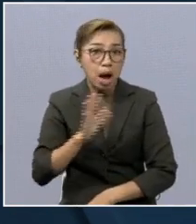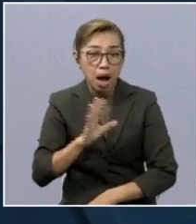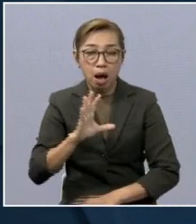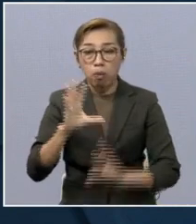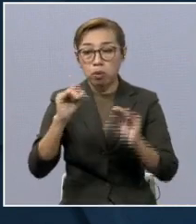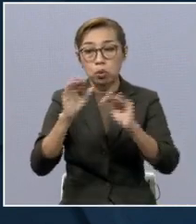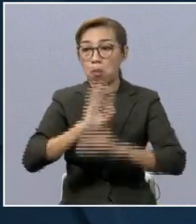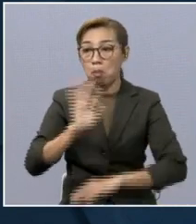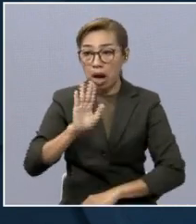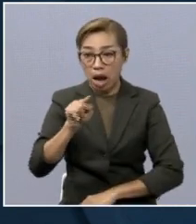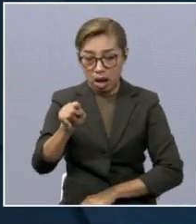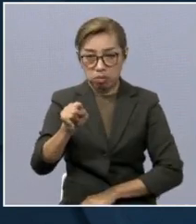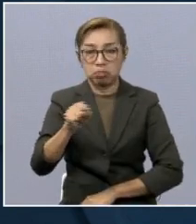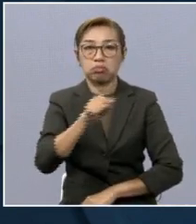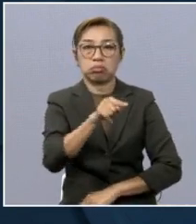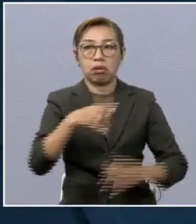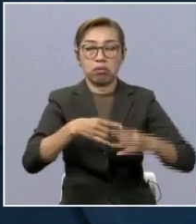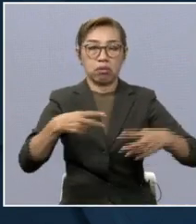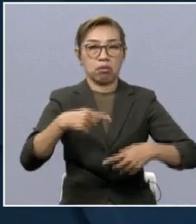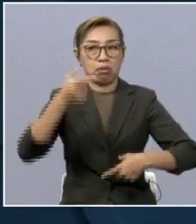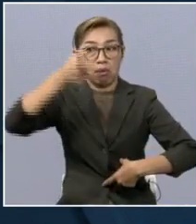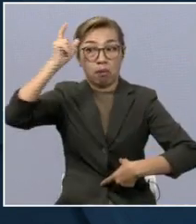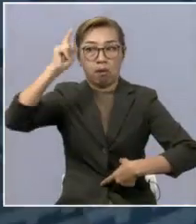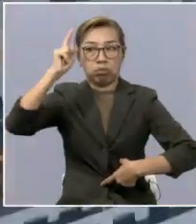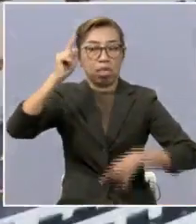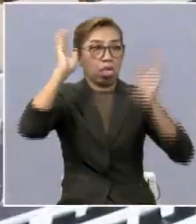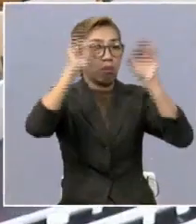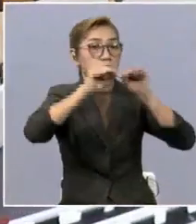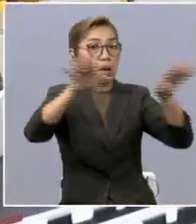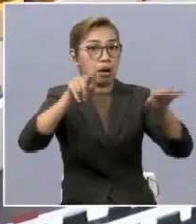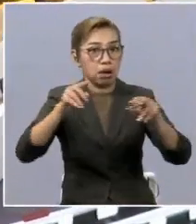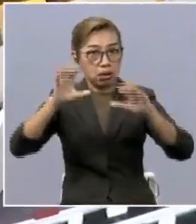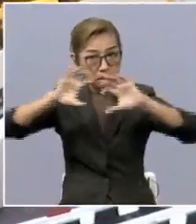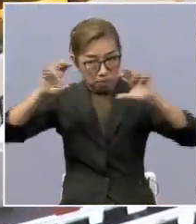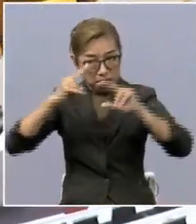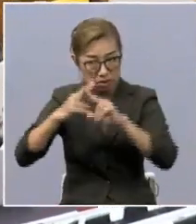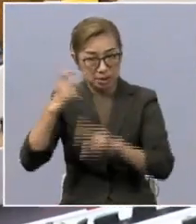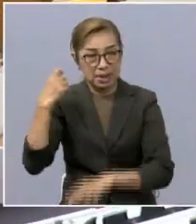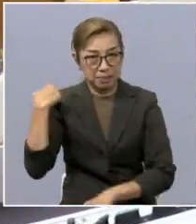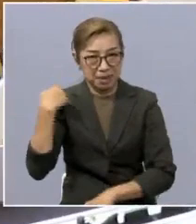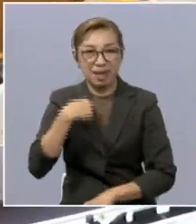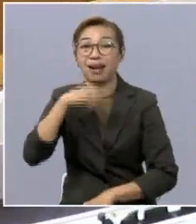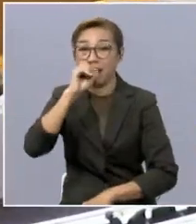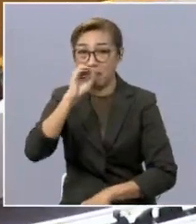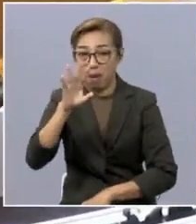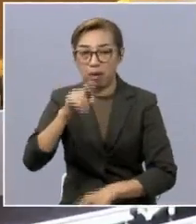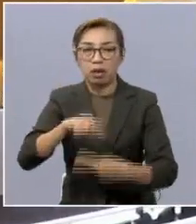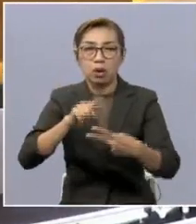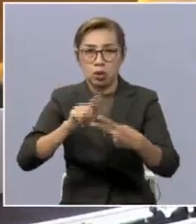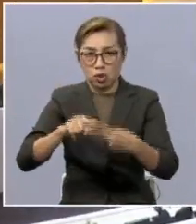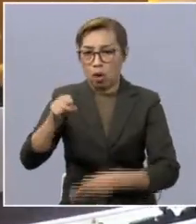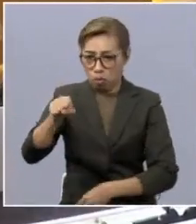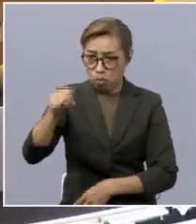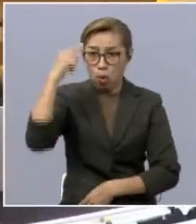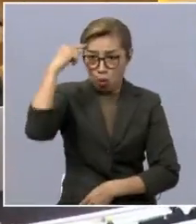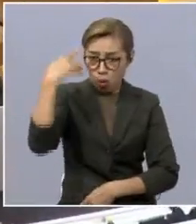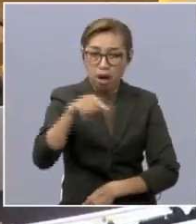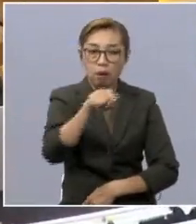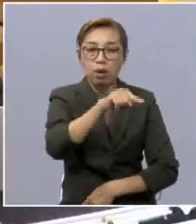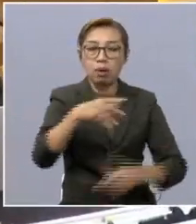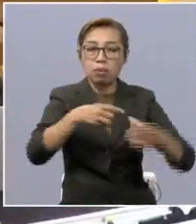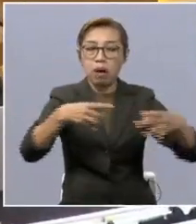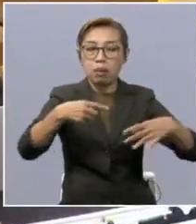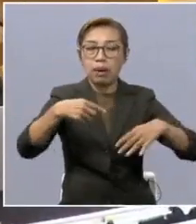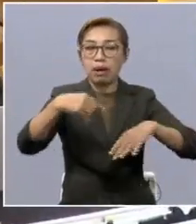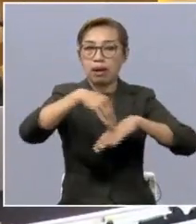ประเด็นนอกสภาได้แล้วรัฐบาลก็จะยิ่งเสียหายมากขึ้นนะครับอีกทั้งรู้อยู่แล้วว่าเป้าหมายของฝ่ายค้านคืออะไรดังนั้น